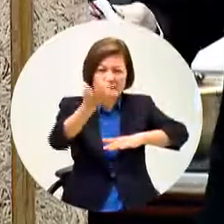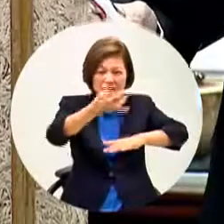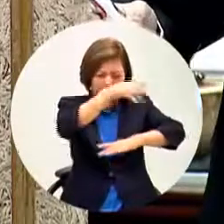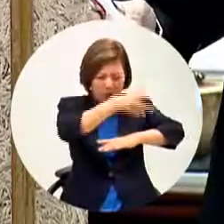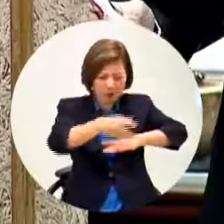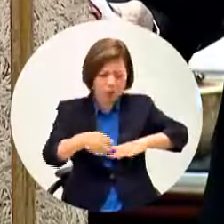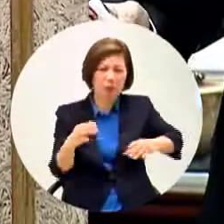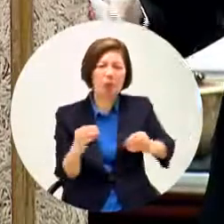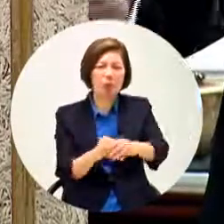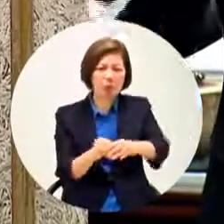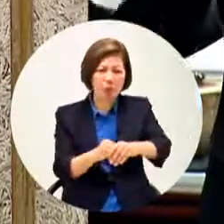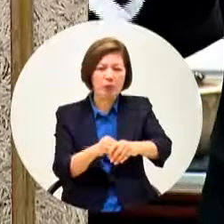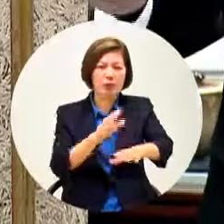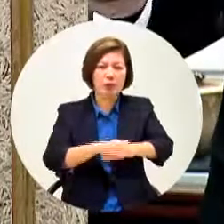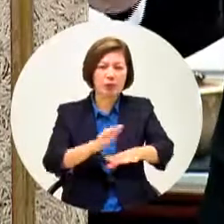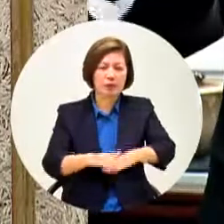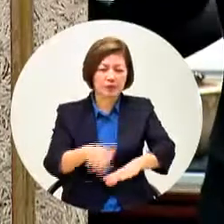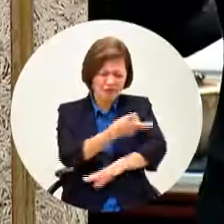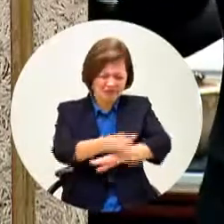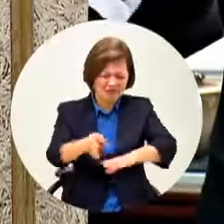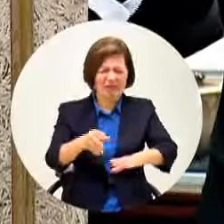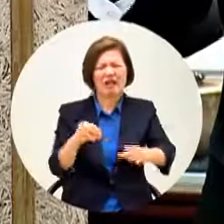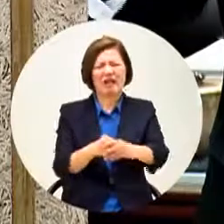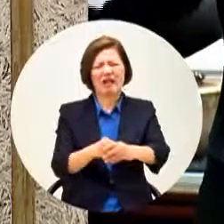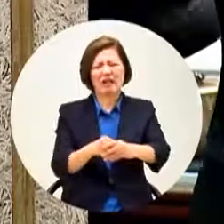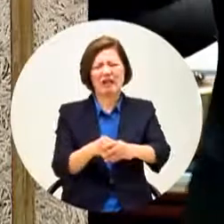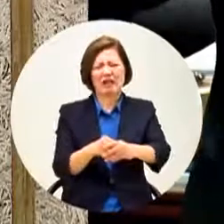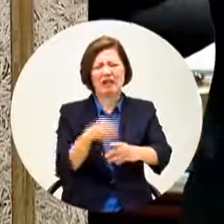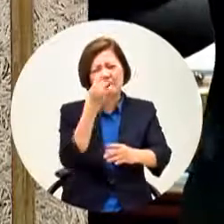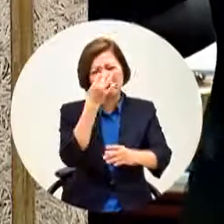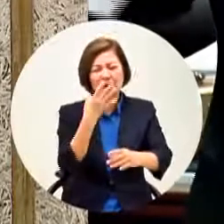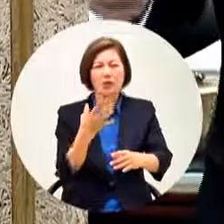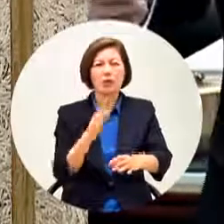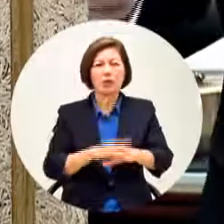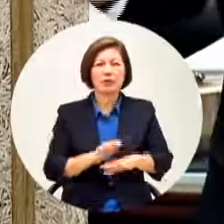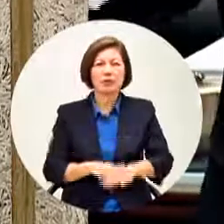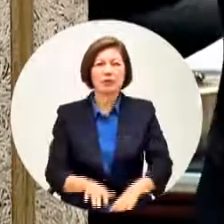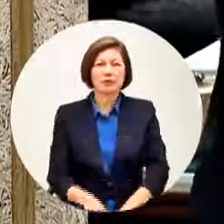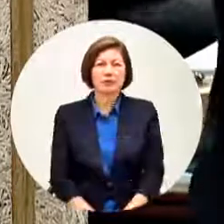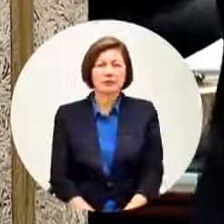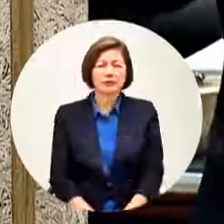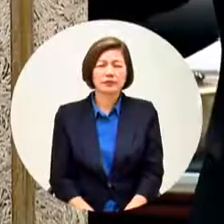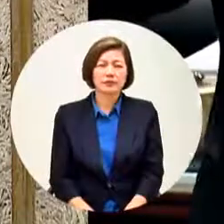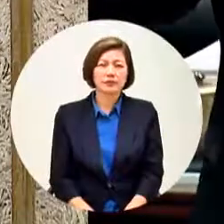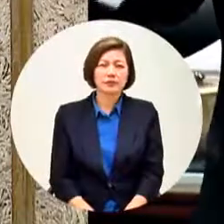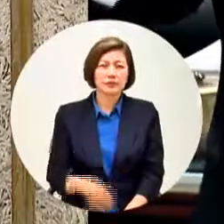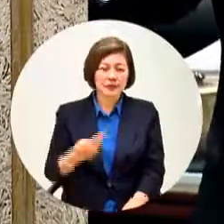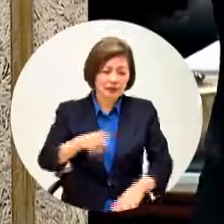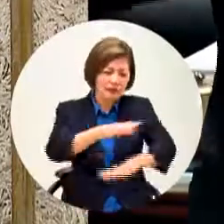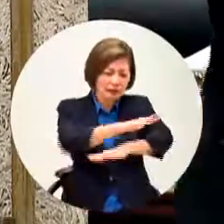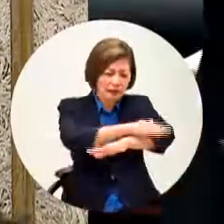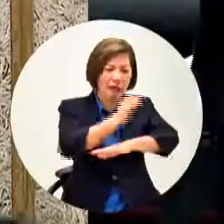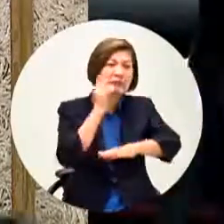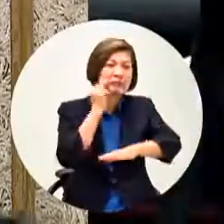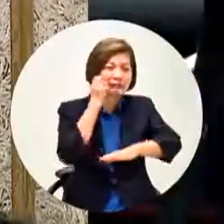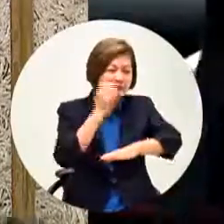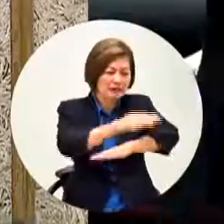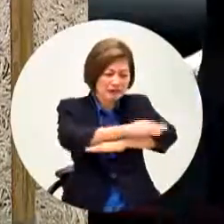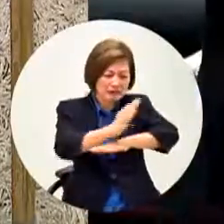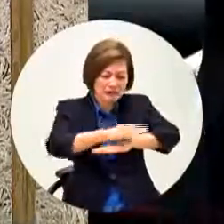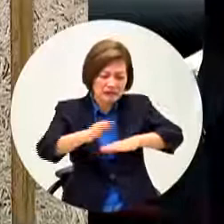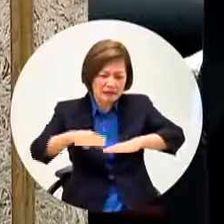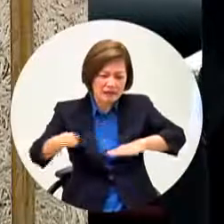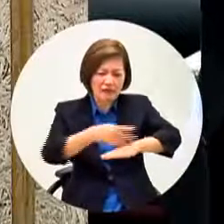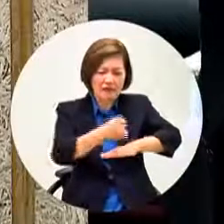的，啊水你一定袂通嘛，排水一定足慢，但是佫掀起来了，小干嘛是排袂离啊，啊你即